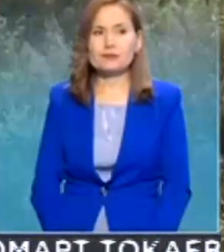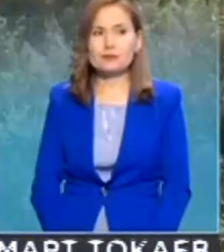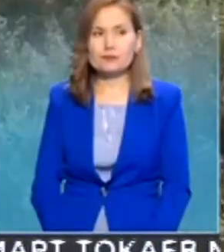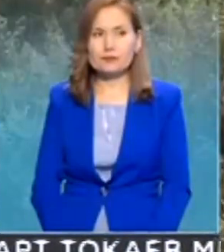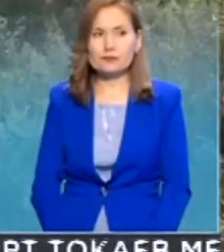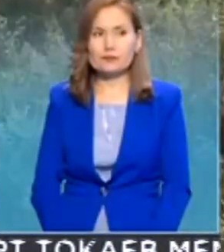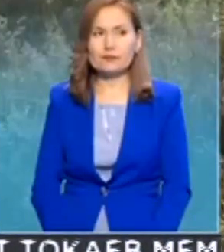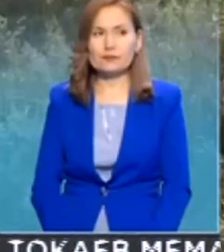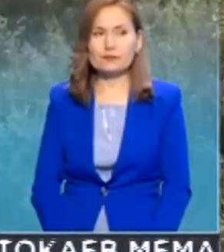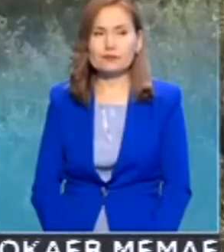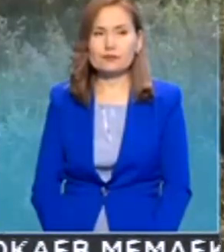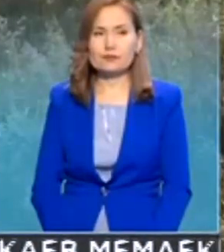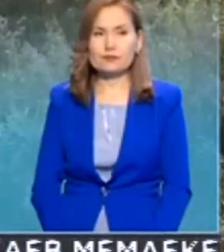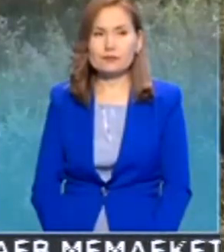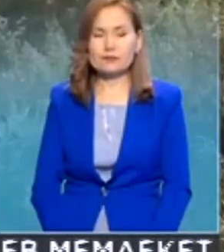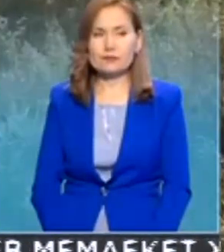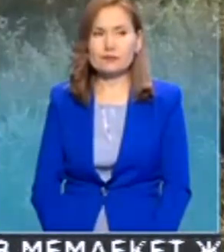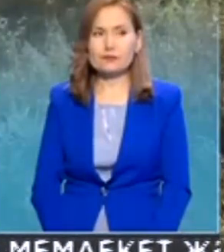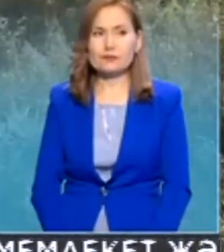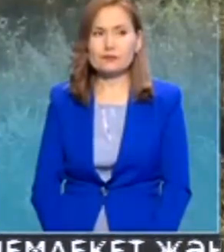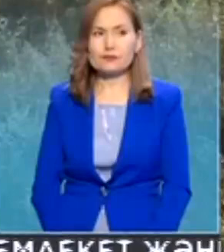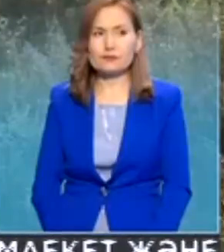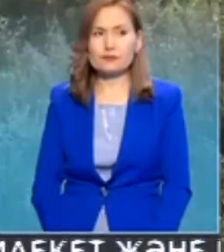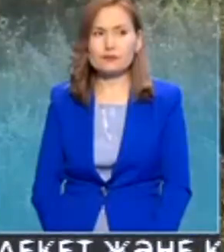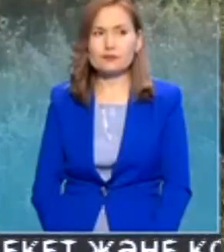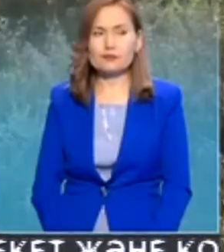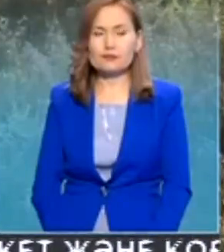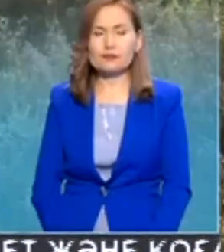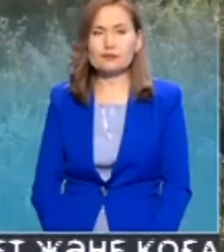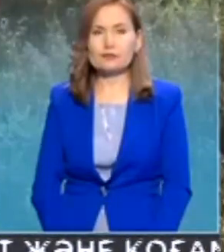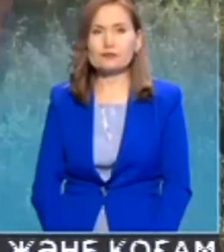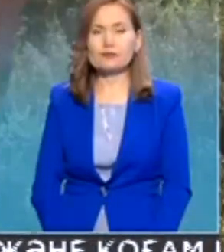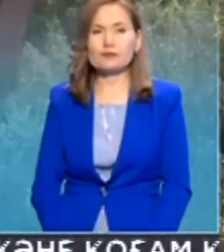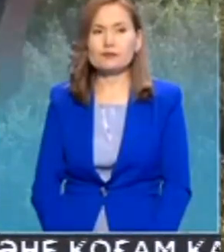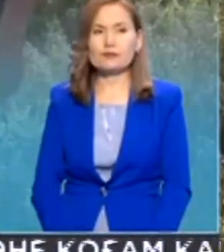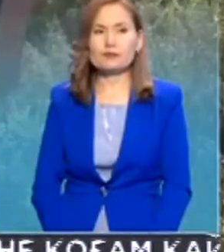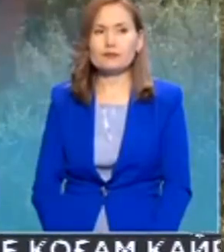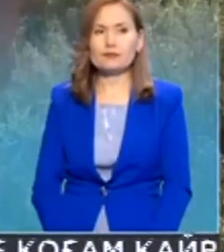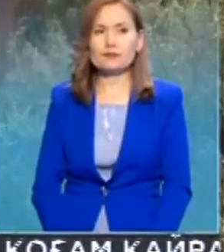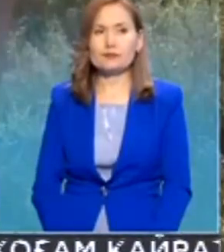Лас судың бәрі мінжелді. Міне, көл болып тұр. Көл болып жатыр.